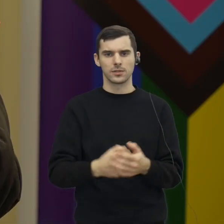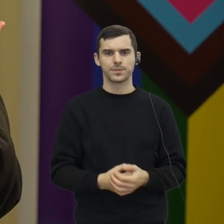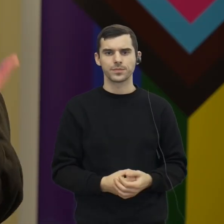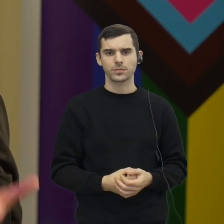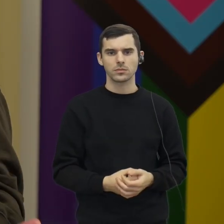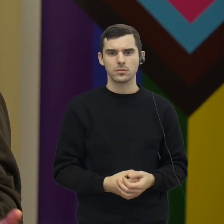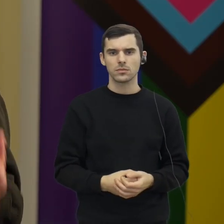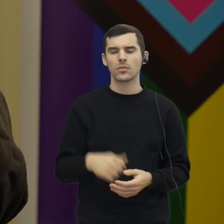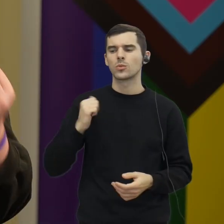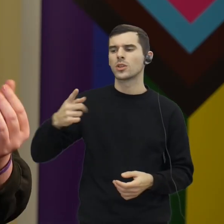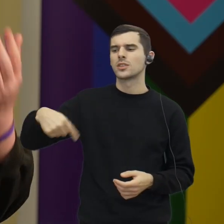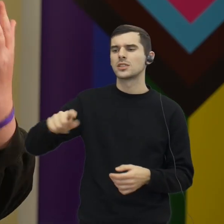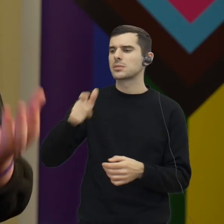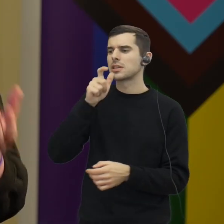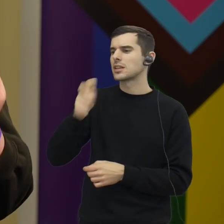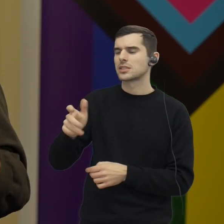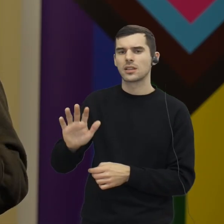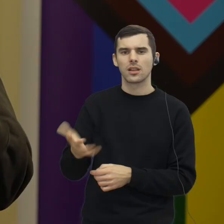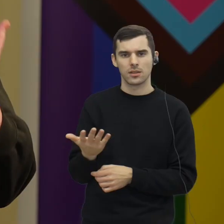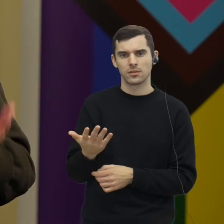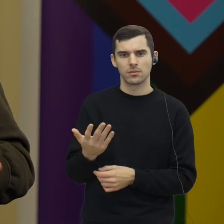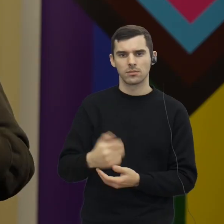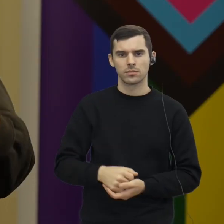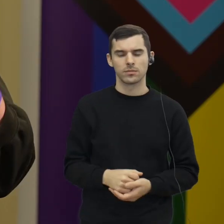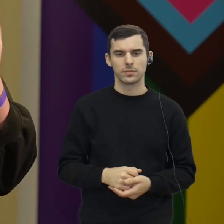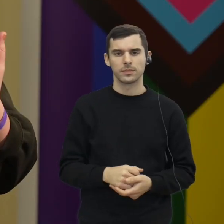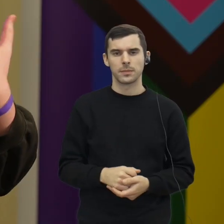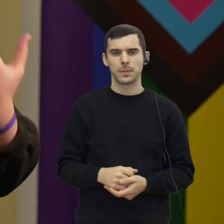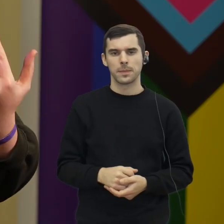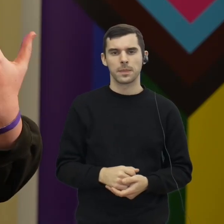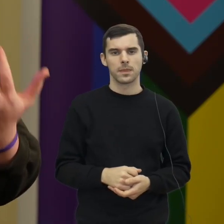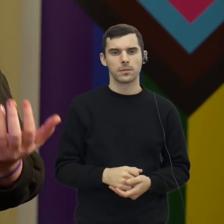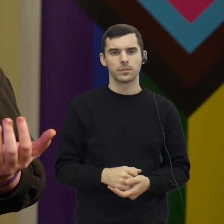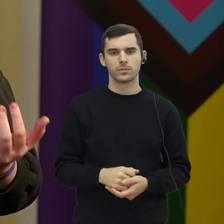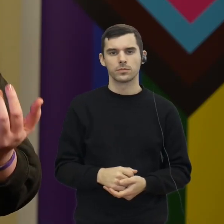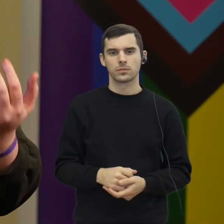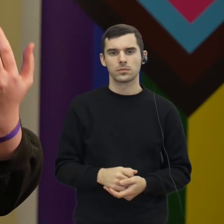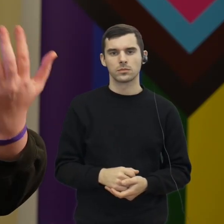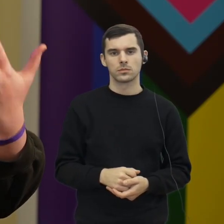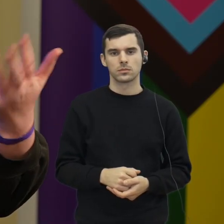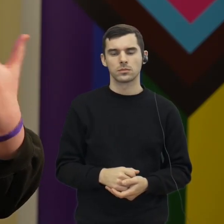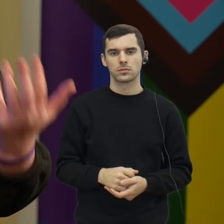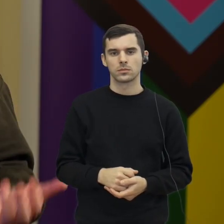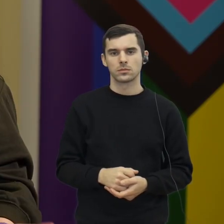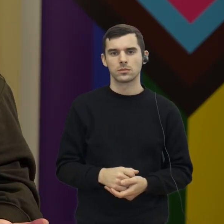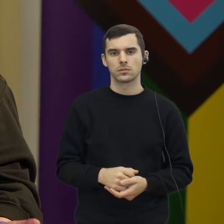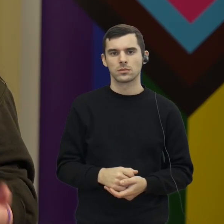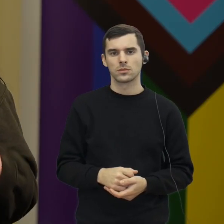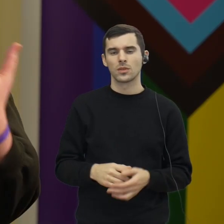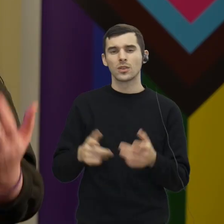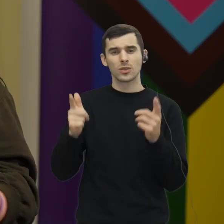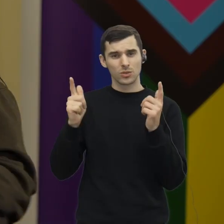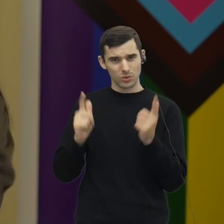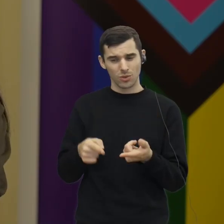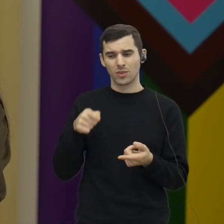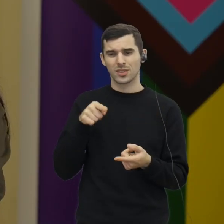tokiems žmonėms? Ar jūs manote, kad tai yra tikrai toksai giluminis neva žmonių susirūpinimas, ar